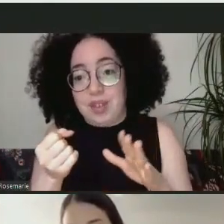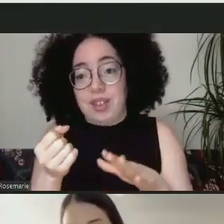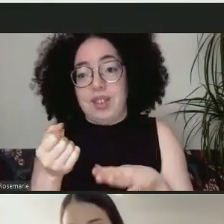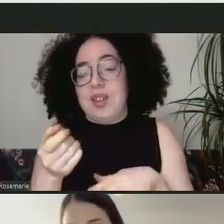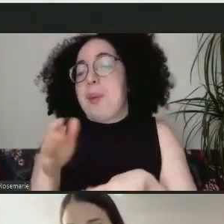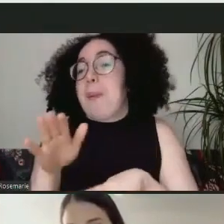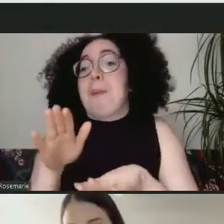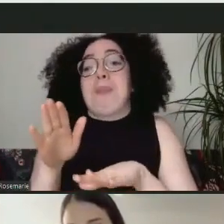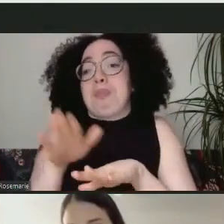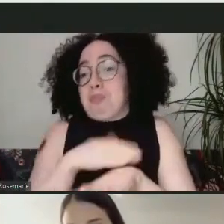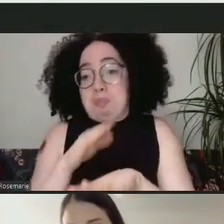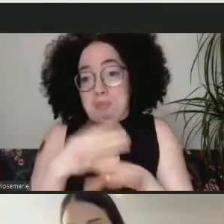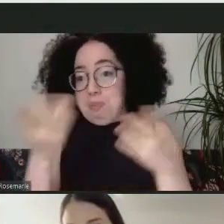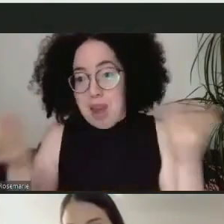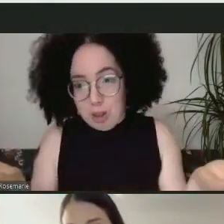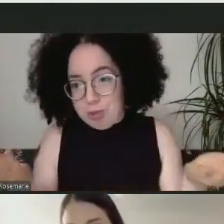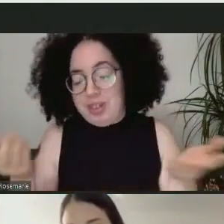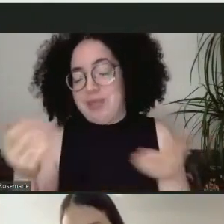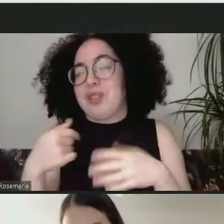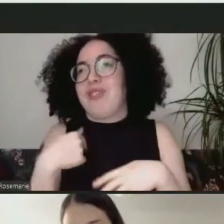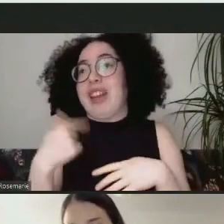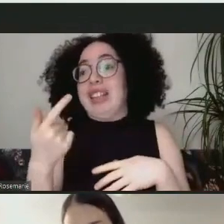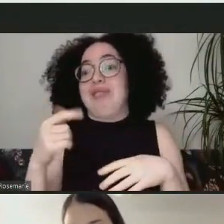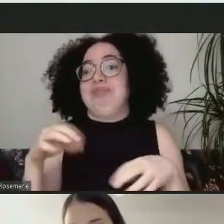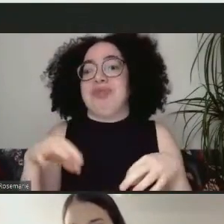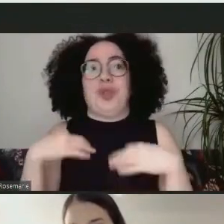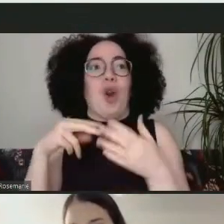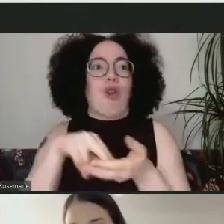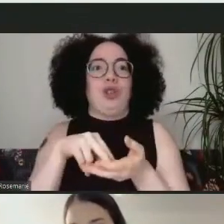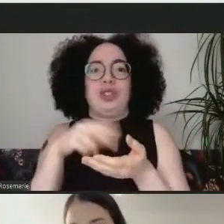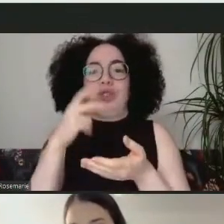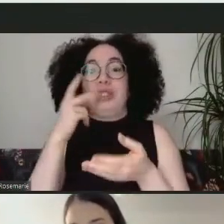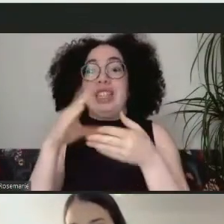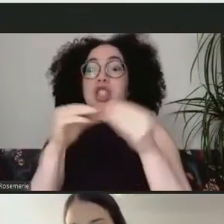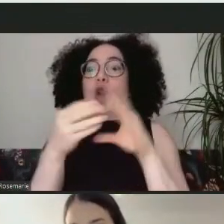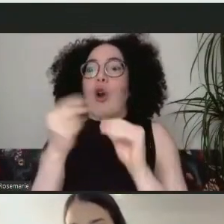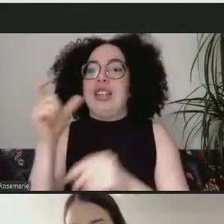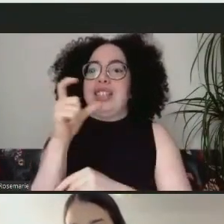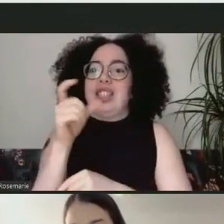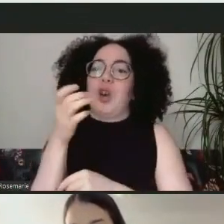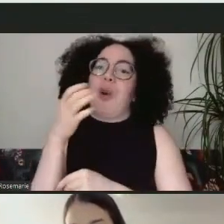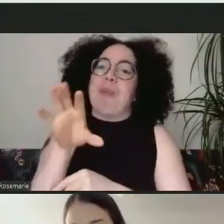Autismus gibt es auch in den sozialen Medien natürlich, zum Beispiel.